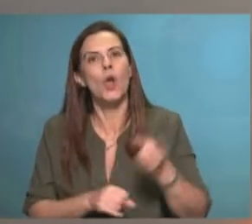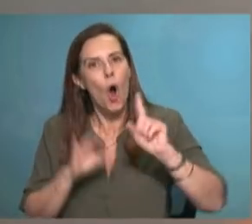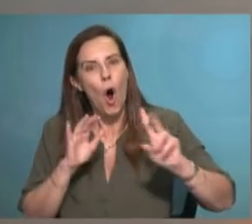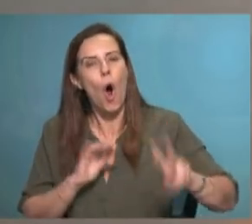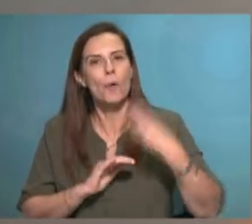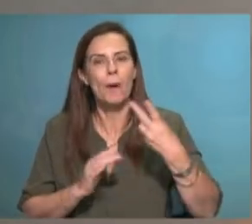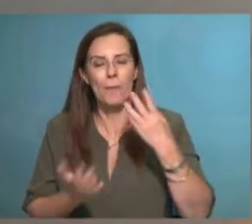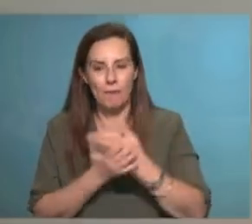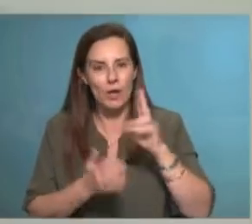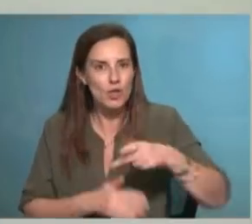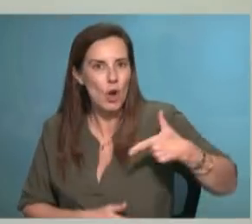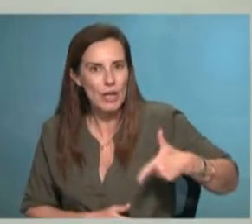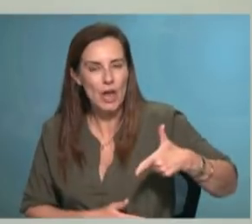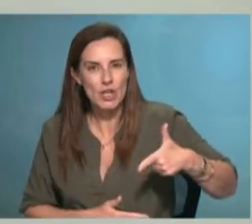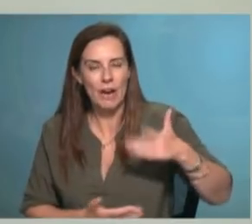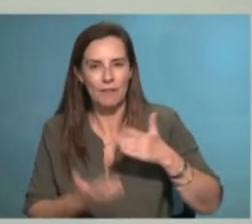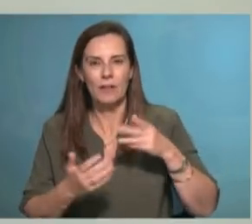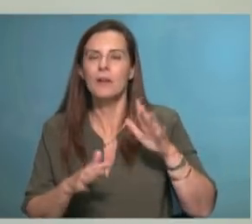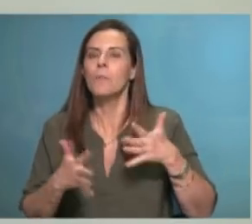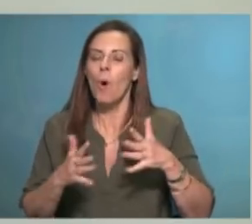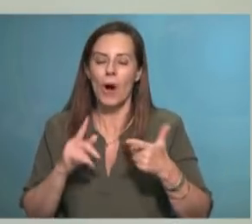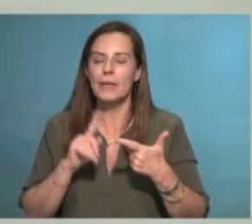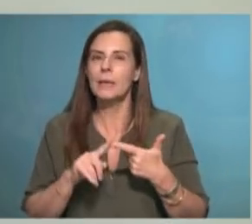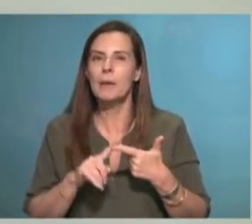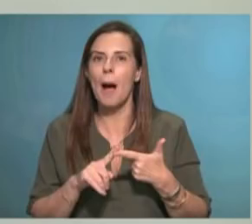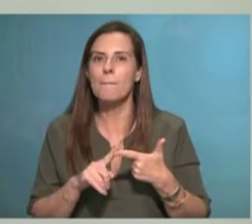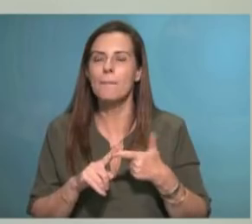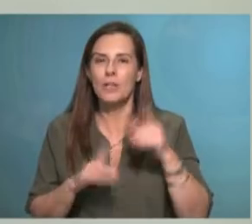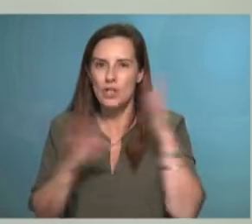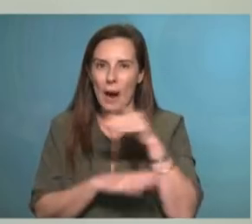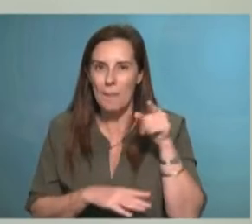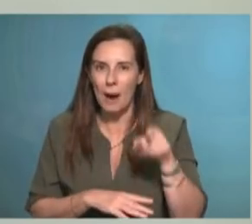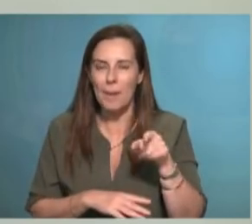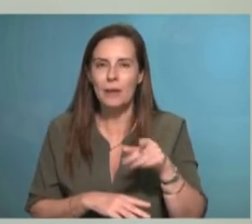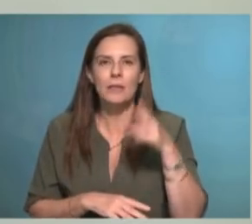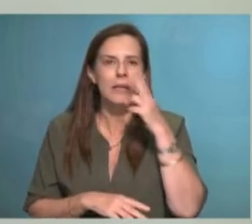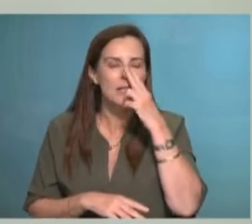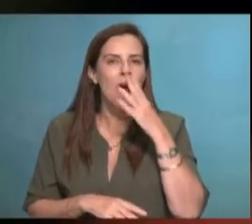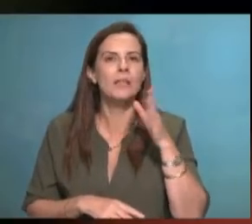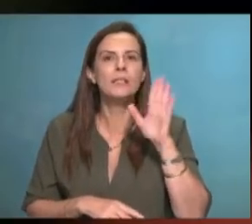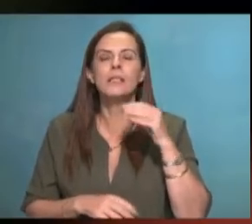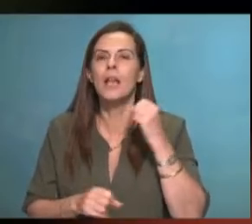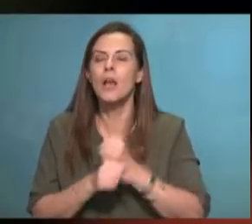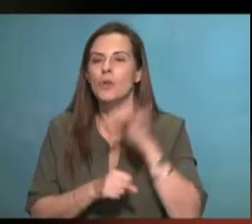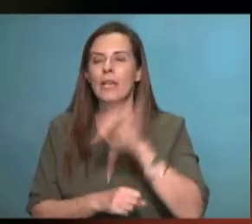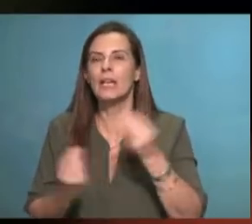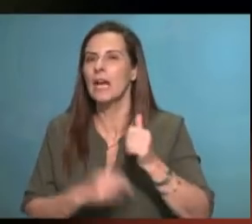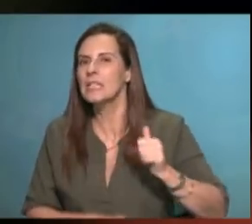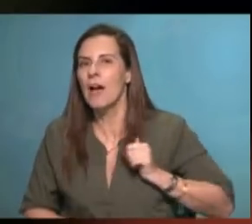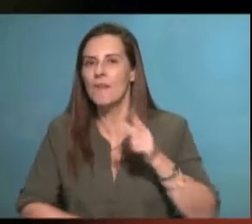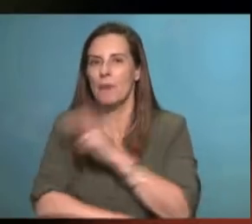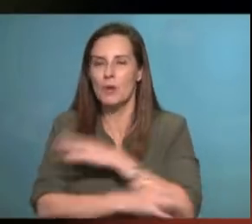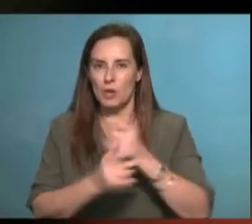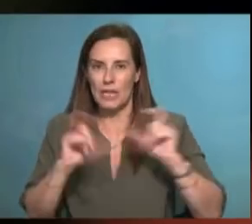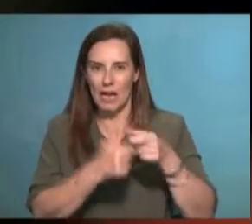נמלט חמוש מהמפעל כאן. החשש השני הוא שאותו מחבל ינסה לפגע נגד כוחות הביטחון בעת המעצר